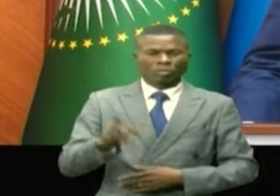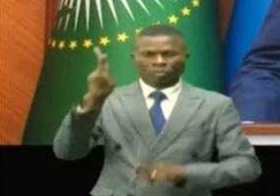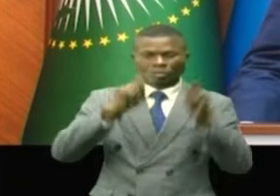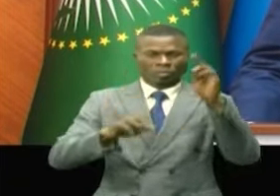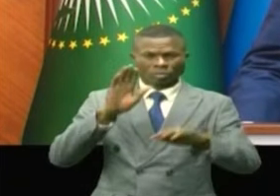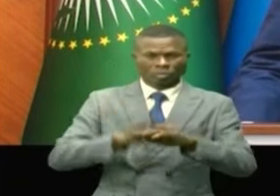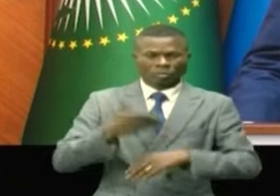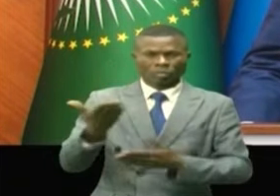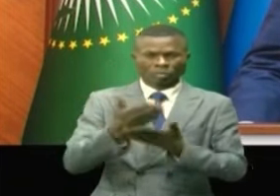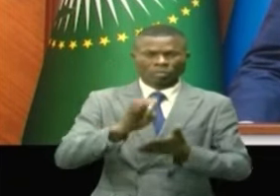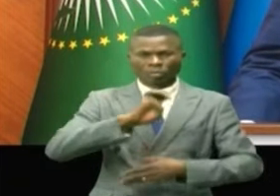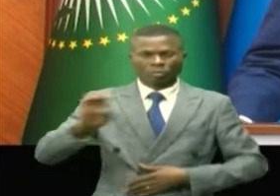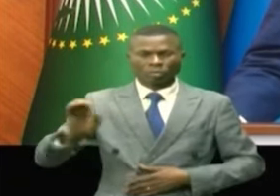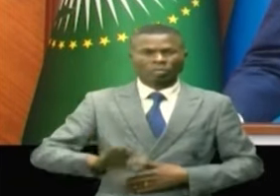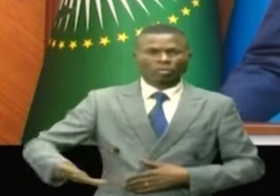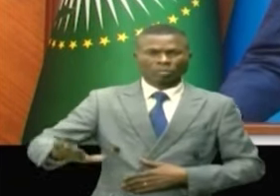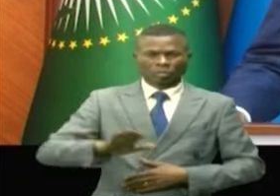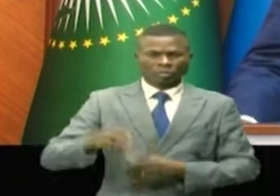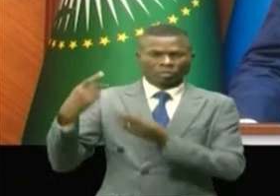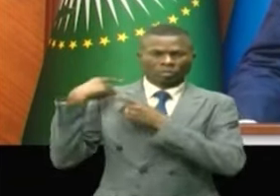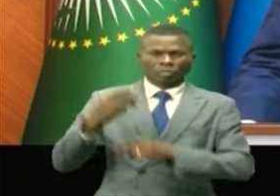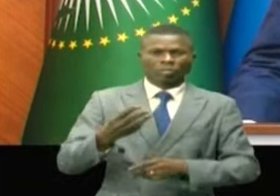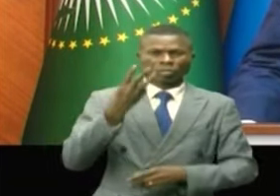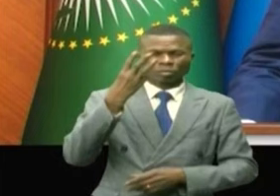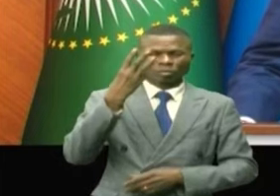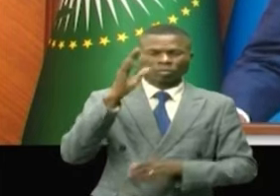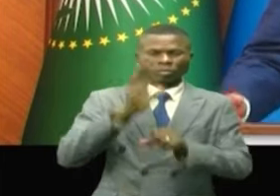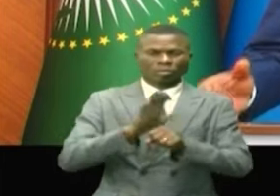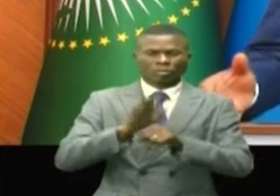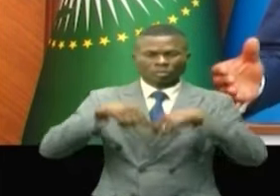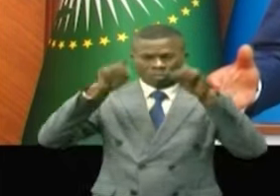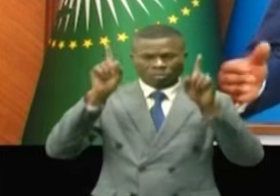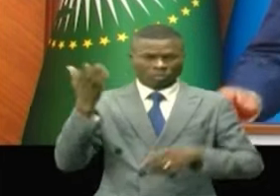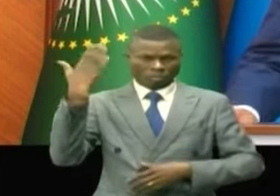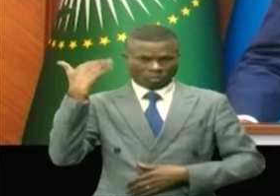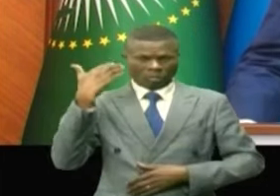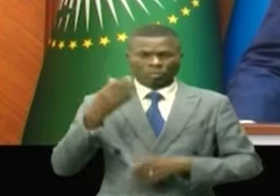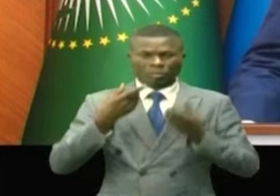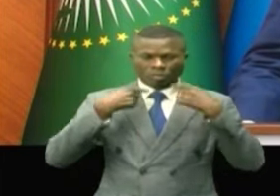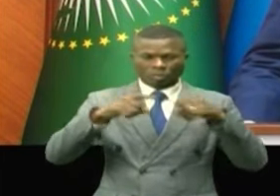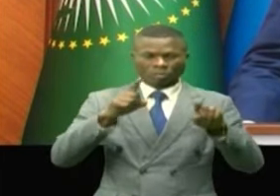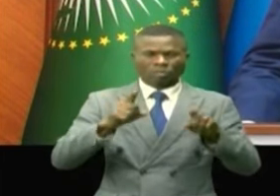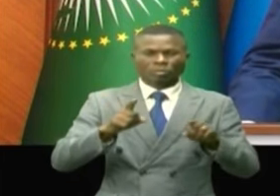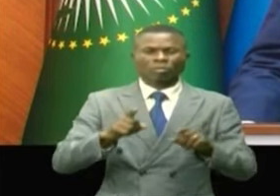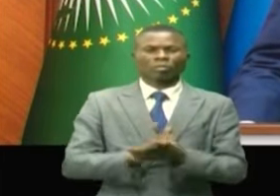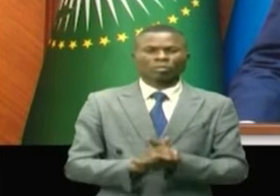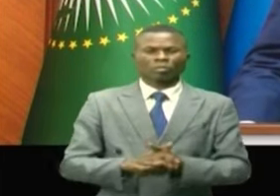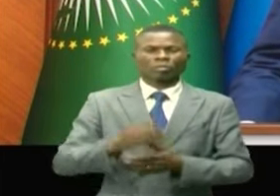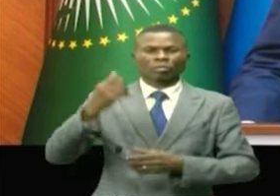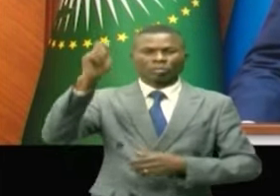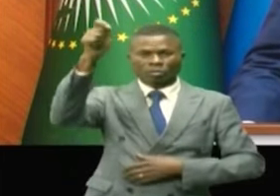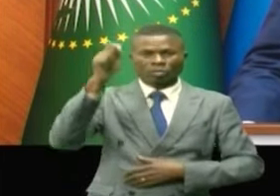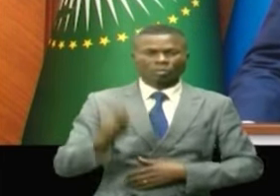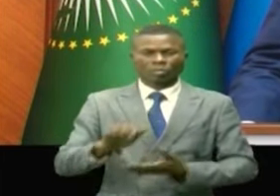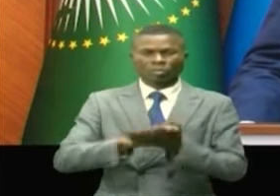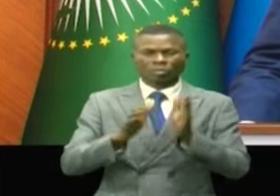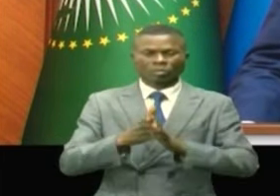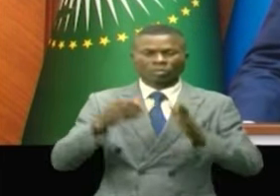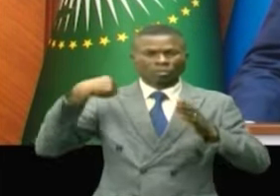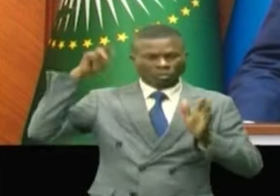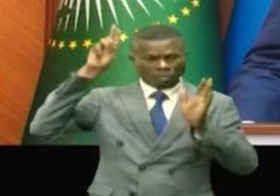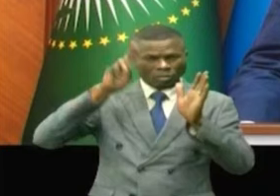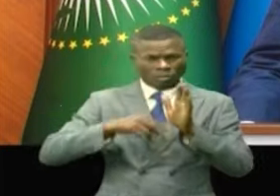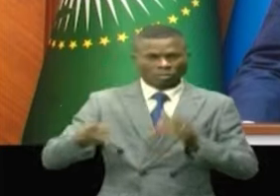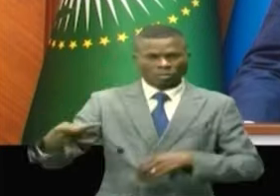populations de l'Est du pays depuis trois décennies je proclamais l'état de siège dans les provinces de litourie et